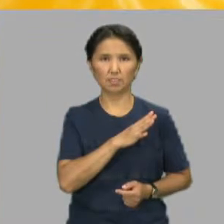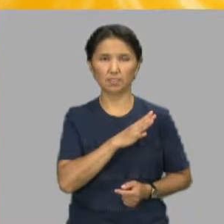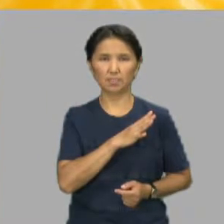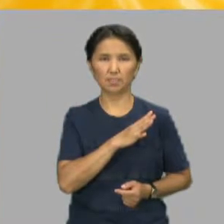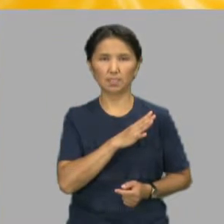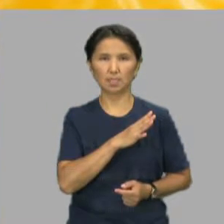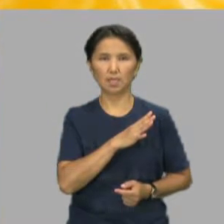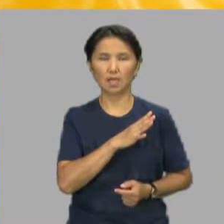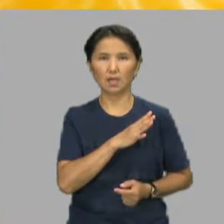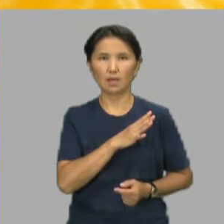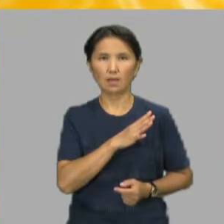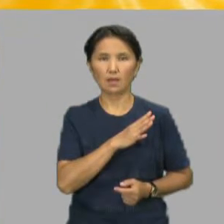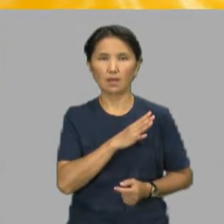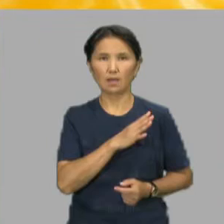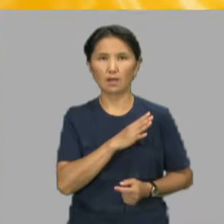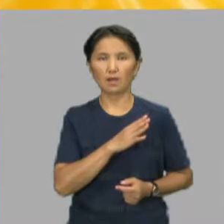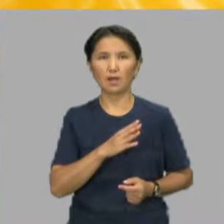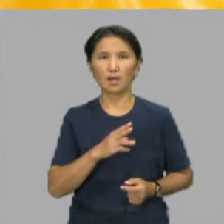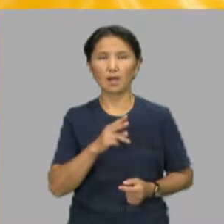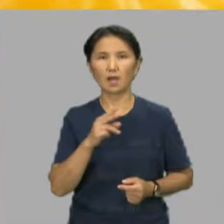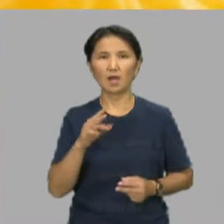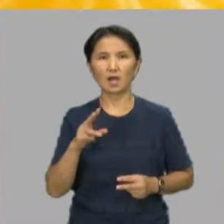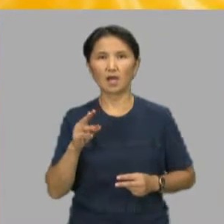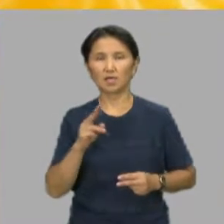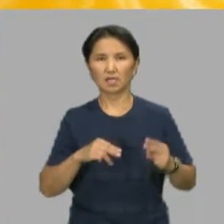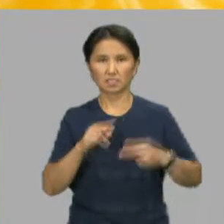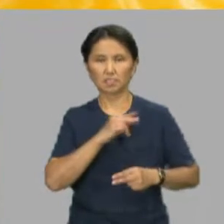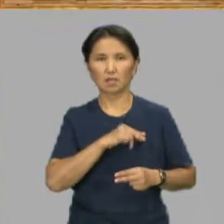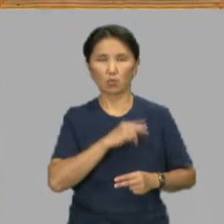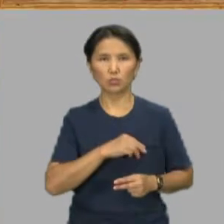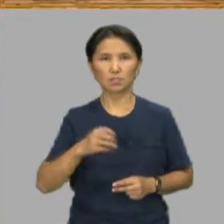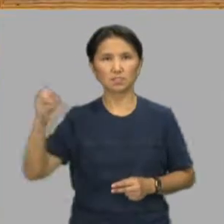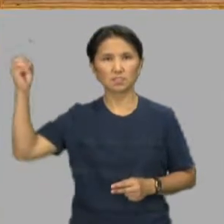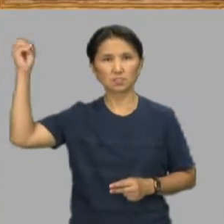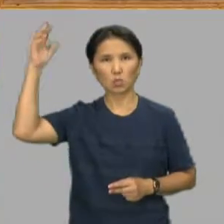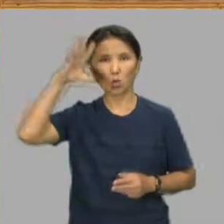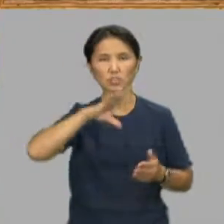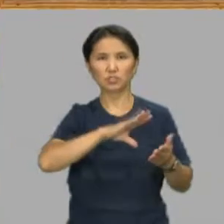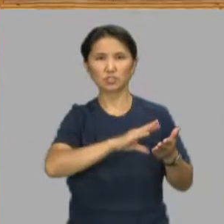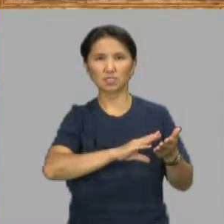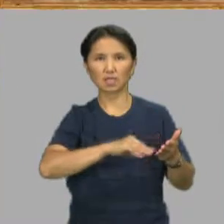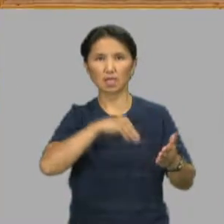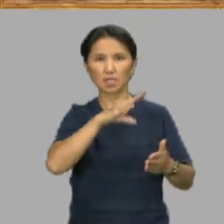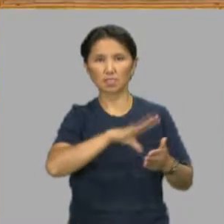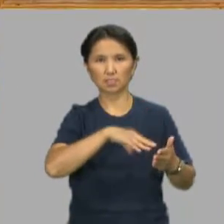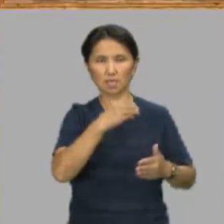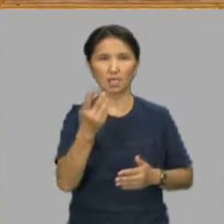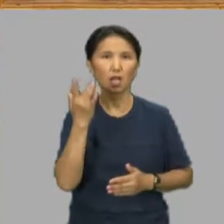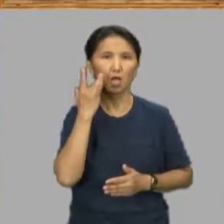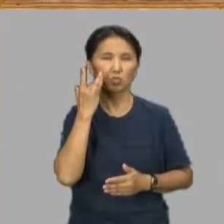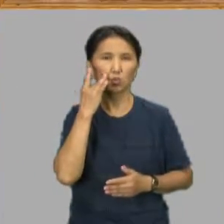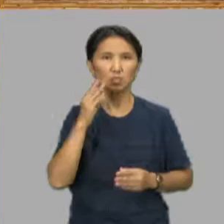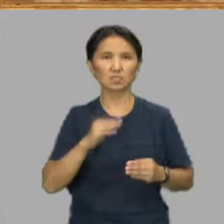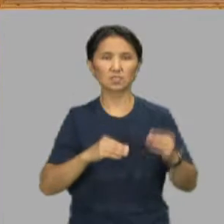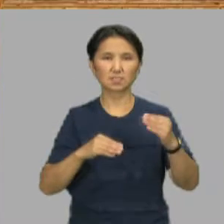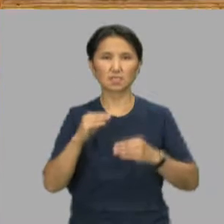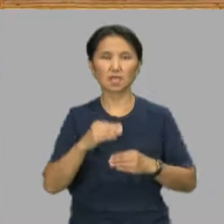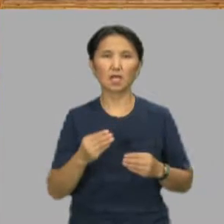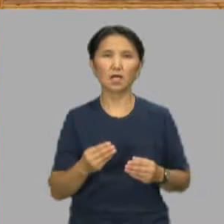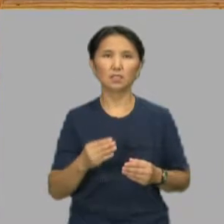был разработан солнечный календарь, который состоял из